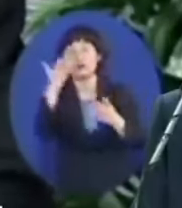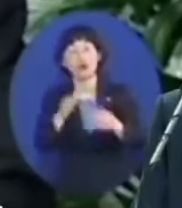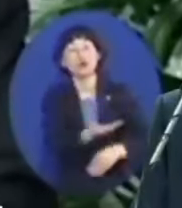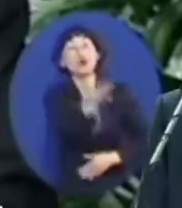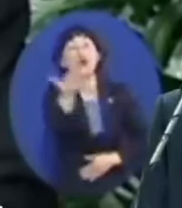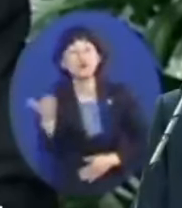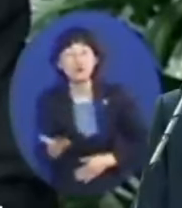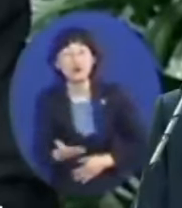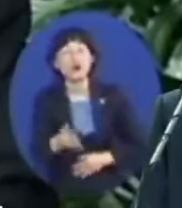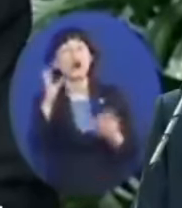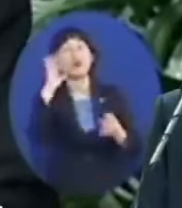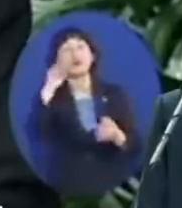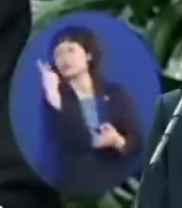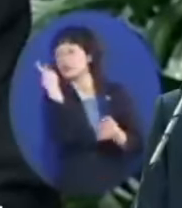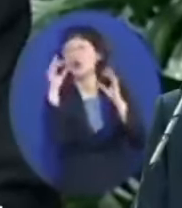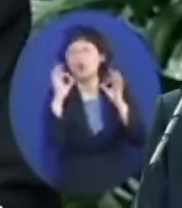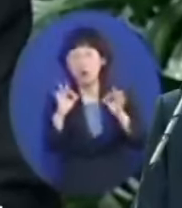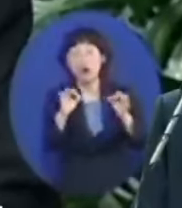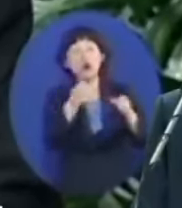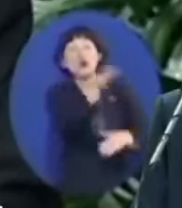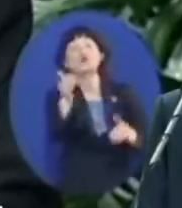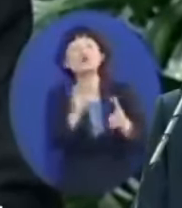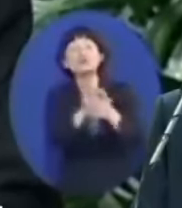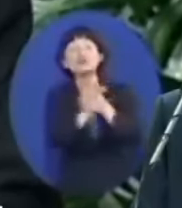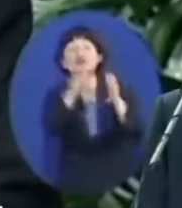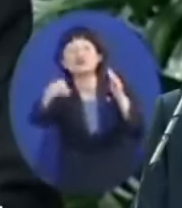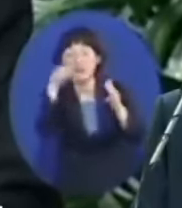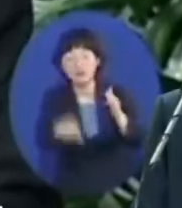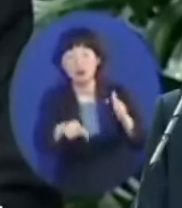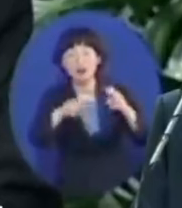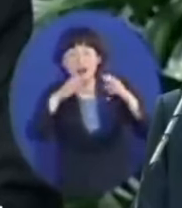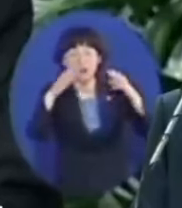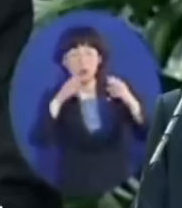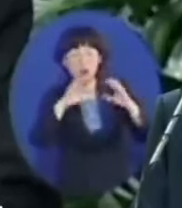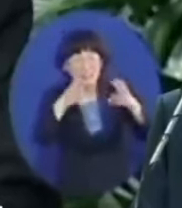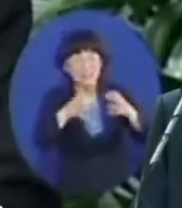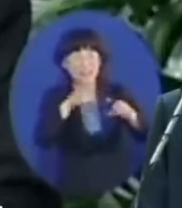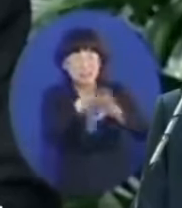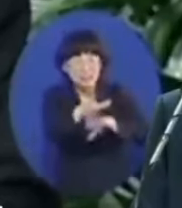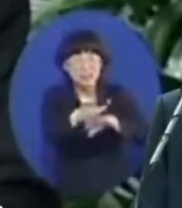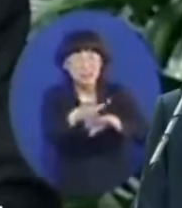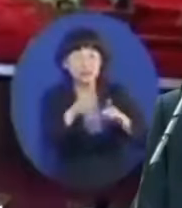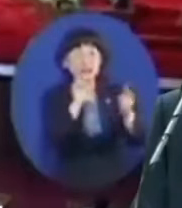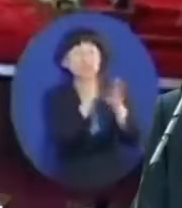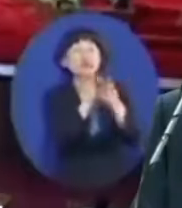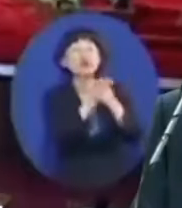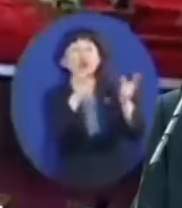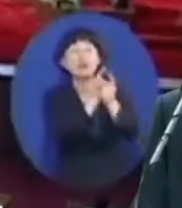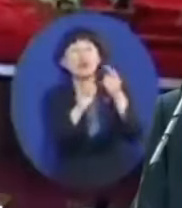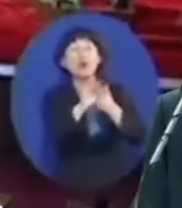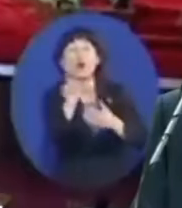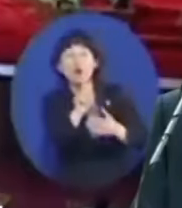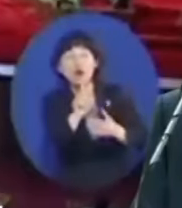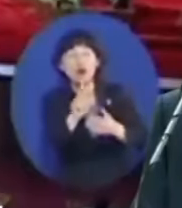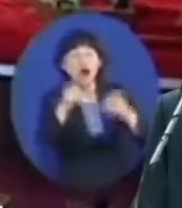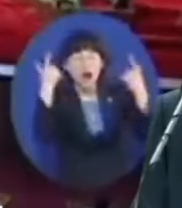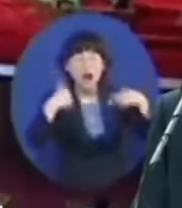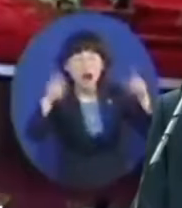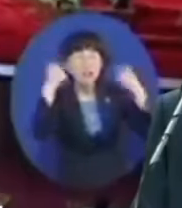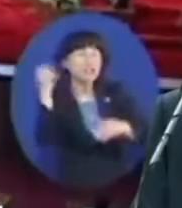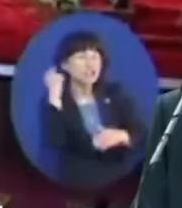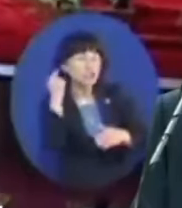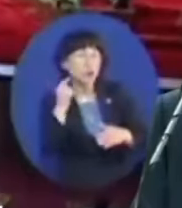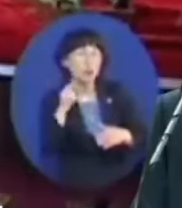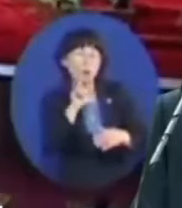여러분 가만히 돌아보세요. 여러분의 친구 중에 세상이 충만한 친구를 만나면은 그 친구가 있는 동안에 늘 듣는 것이